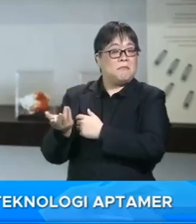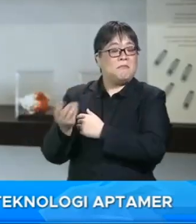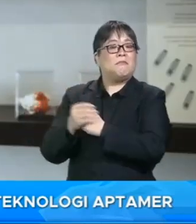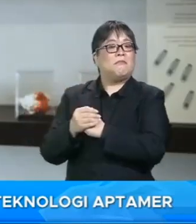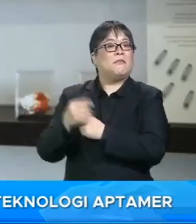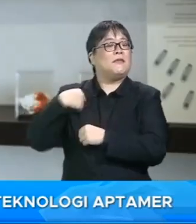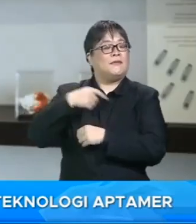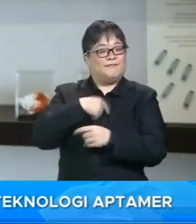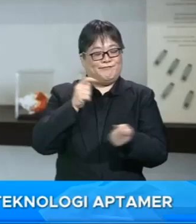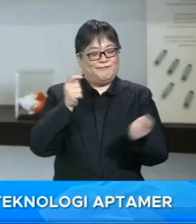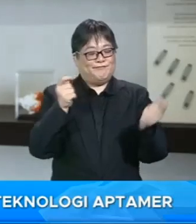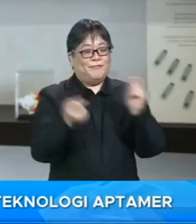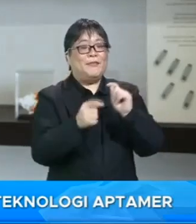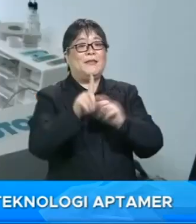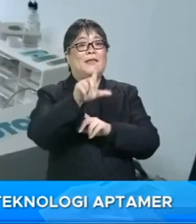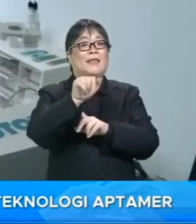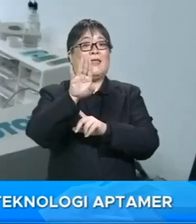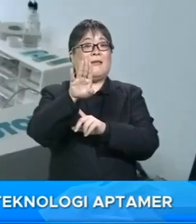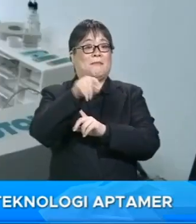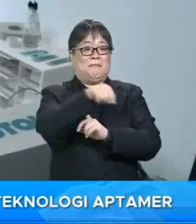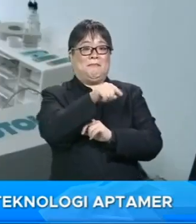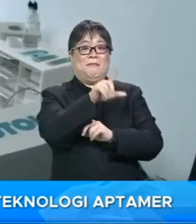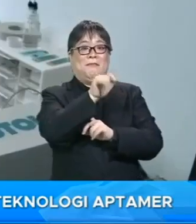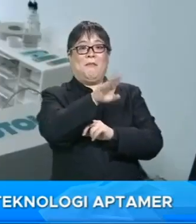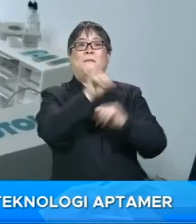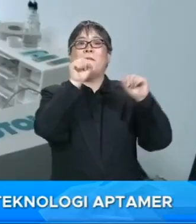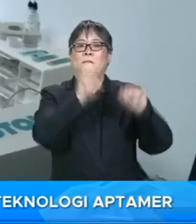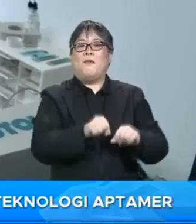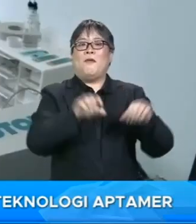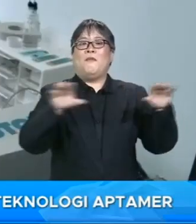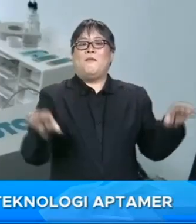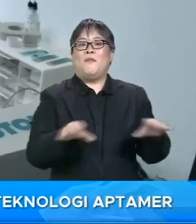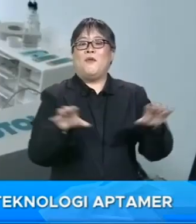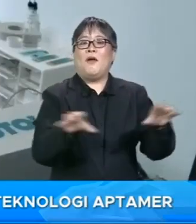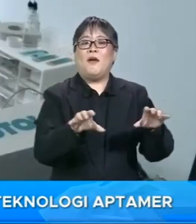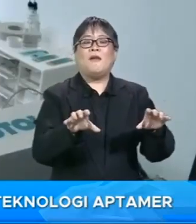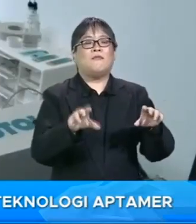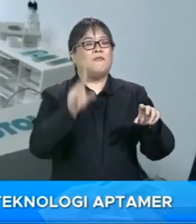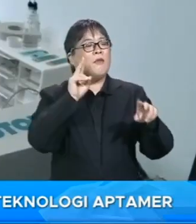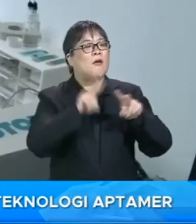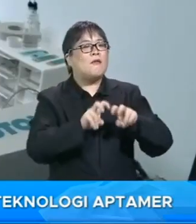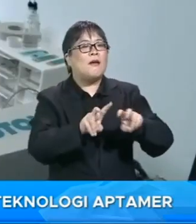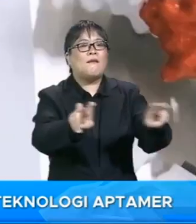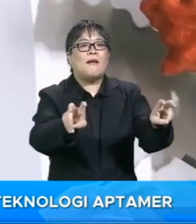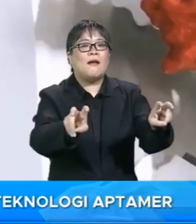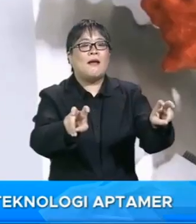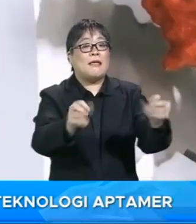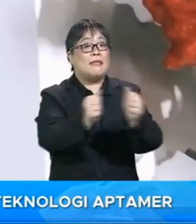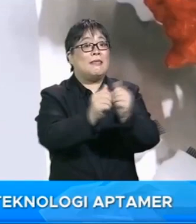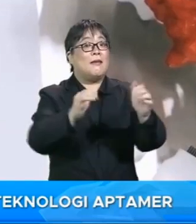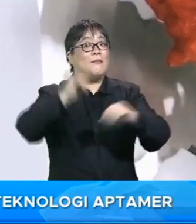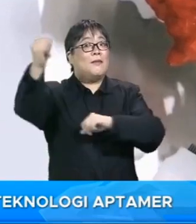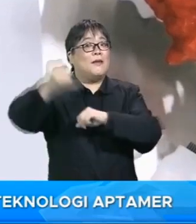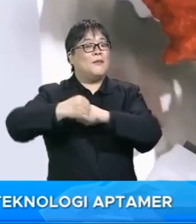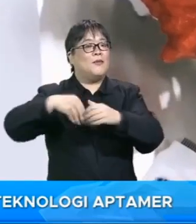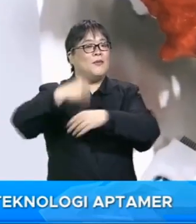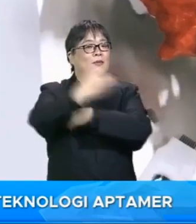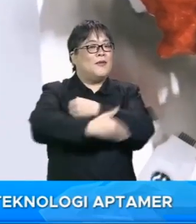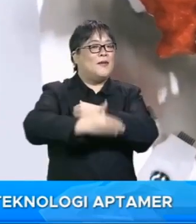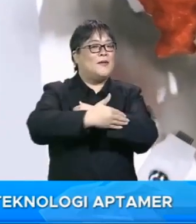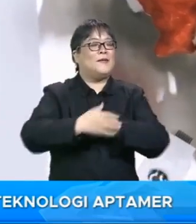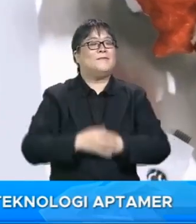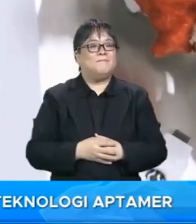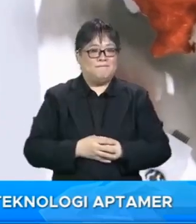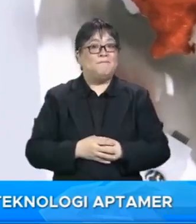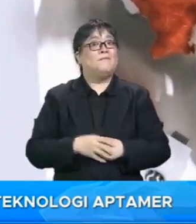kita mengubah suai satu lab yang mampu menghasilkan virus ni tanpa kita import daripada luar negara. So